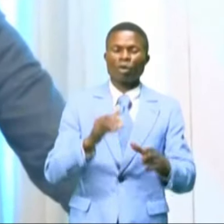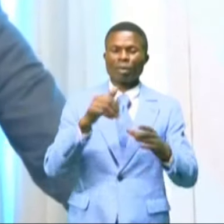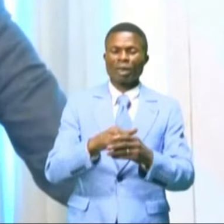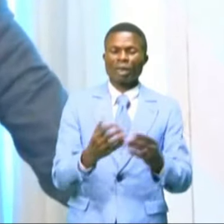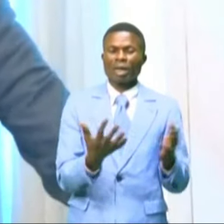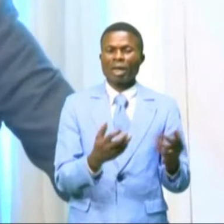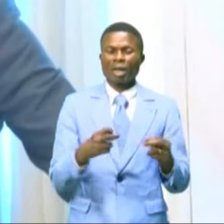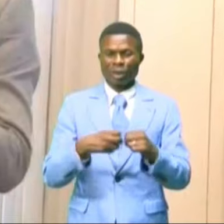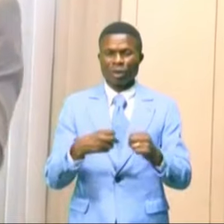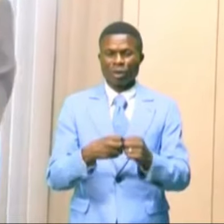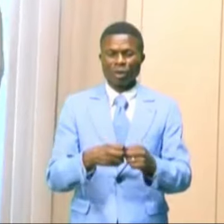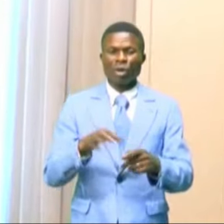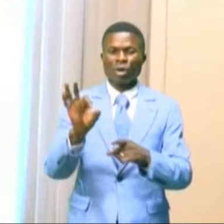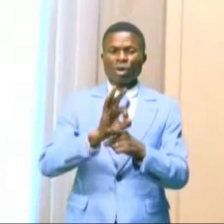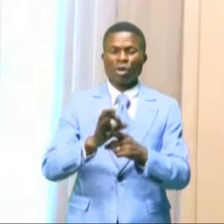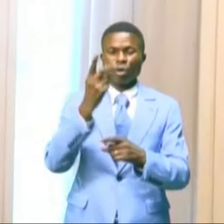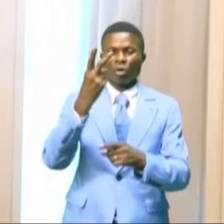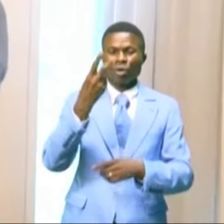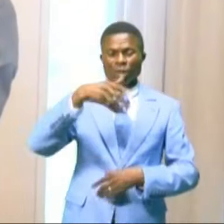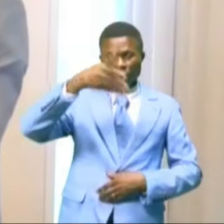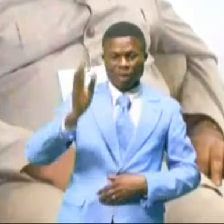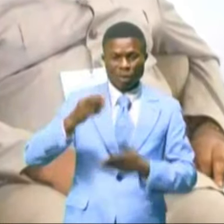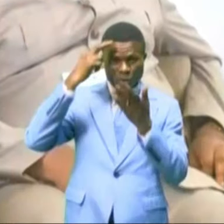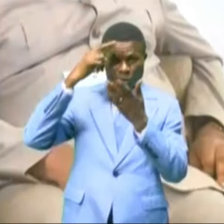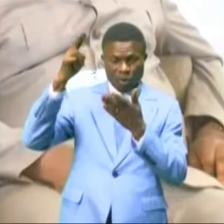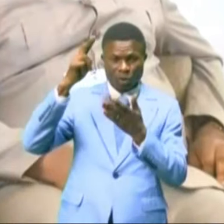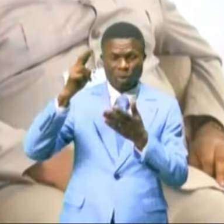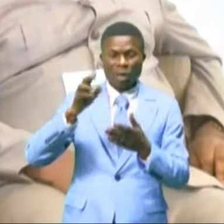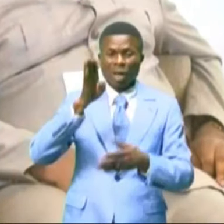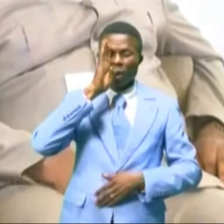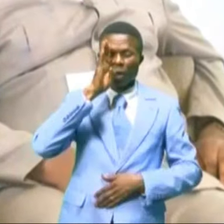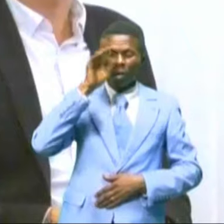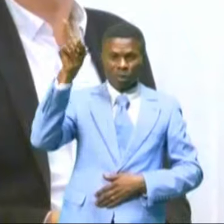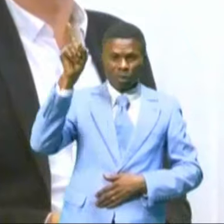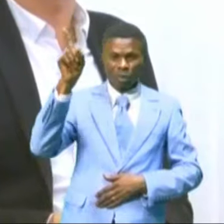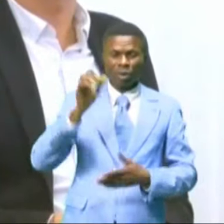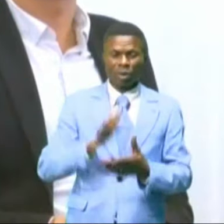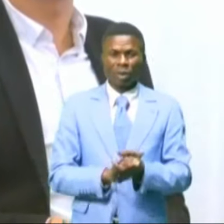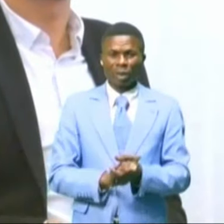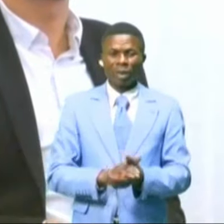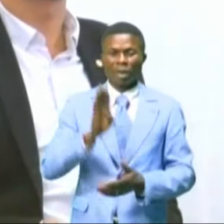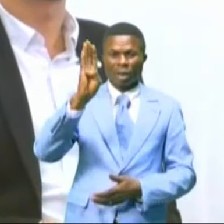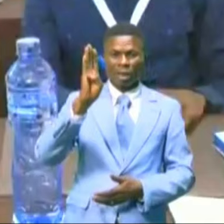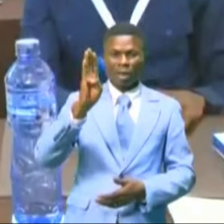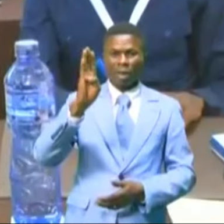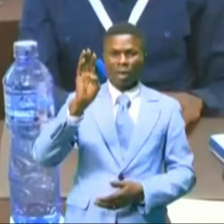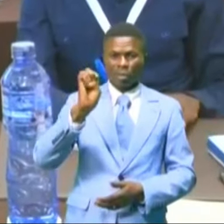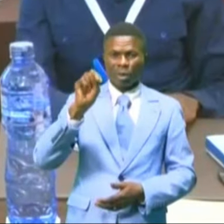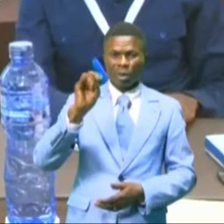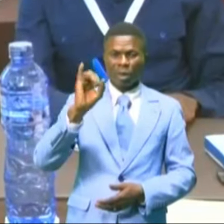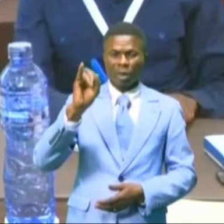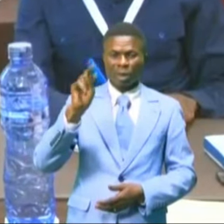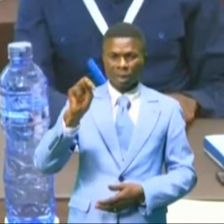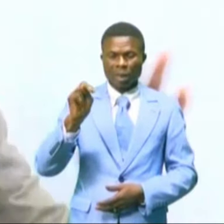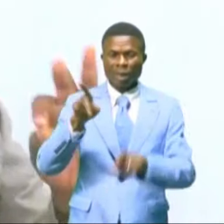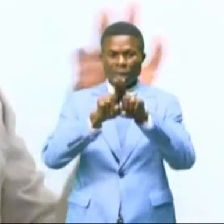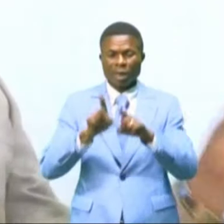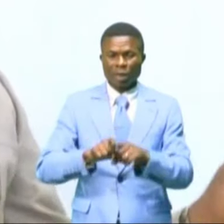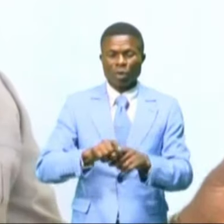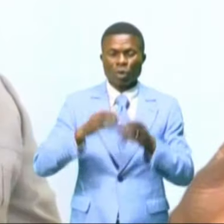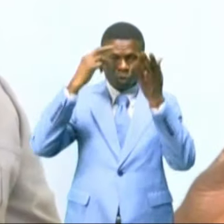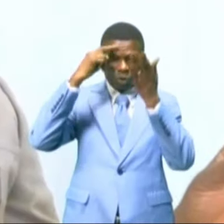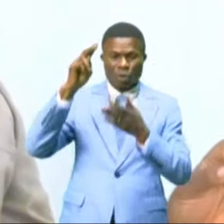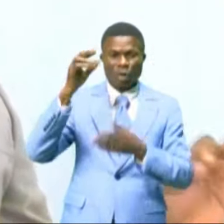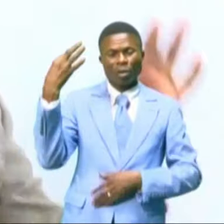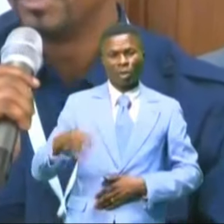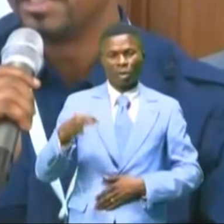Deux panels nourris par des experts de l'Université de Liège en Belgique, du Bénin et certains établissements de France ont établi